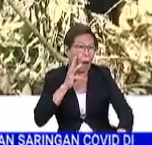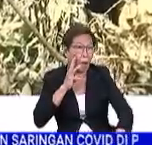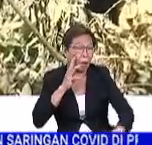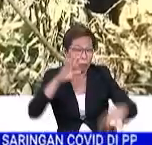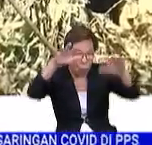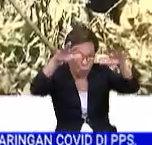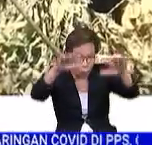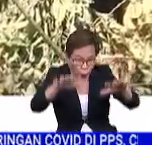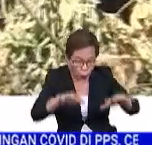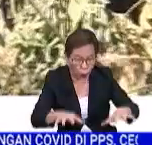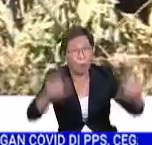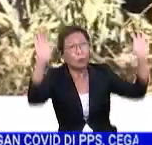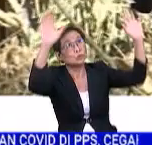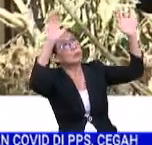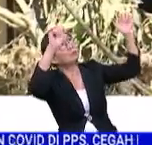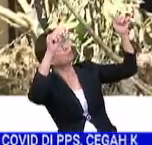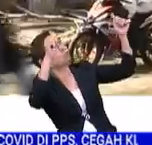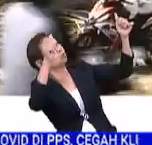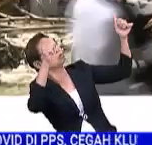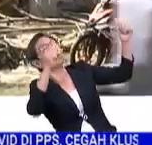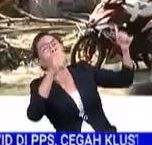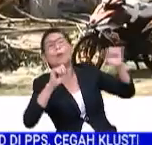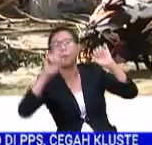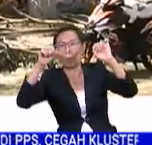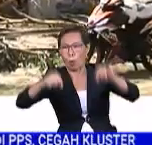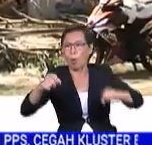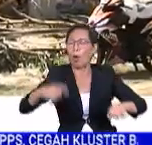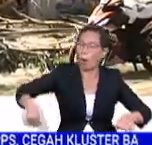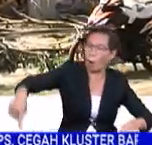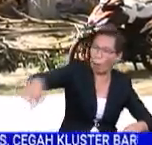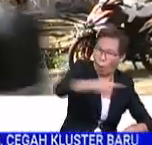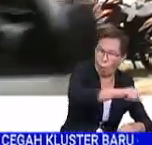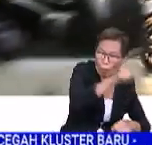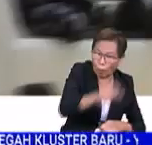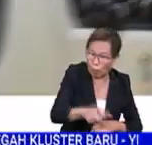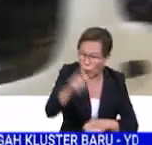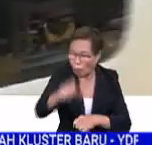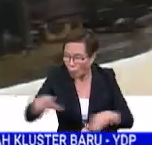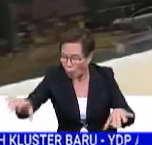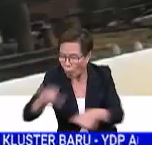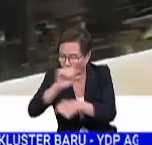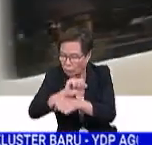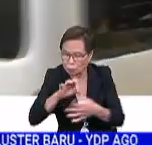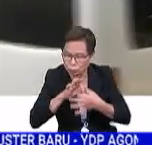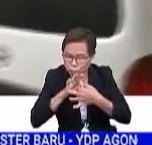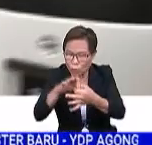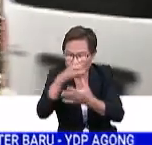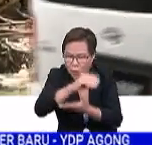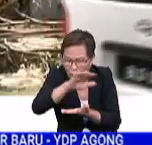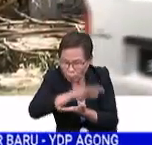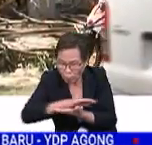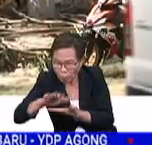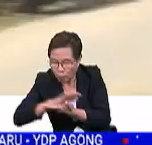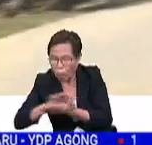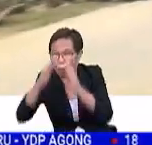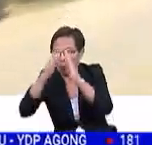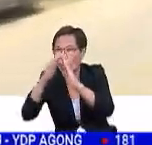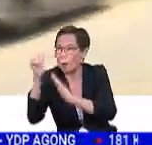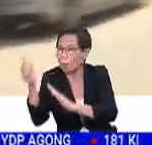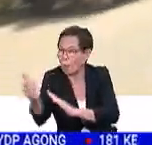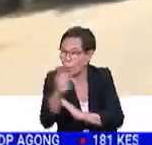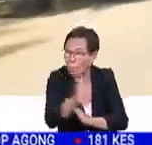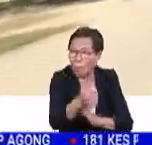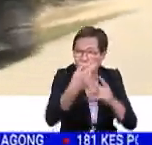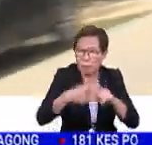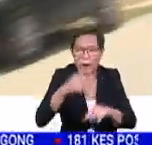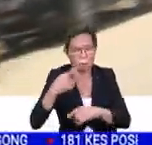semakin surut dan cuaca yang baik pada hari ini telah membolehkan penduduk setempat melakukan kerja-kerja gotong-royong dan pembersihan di rumah masing-masing.